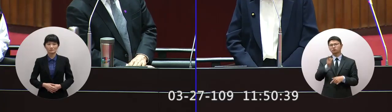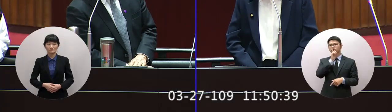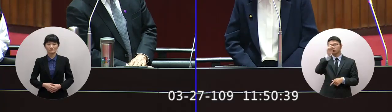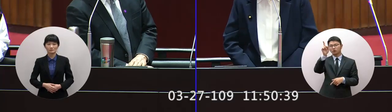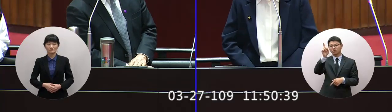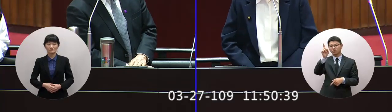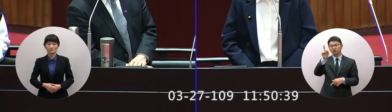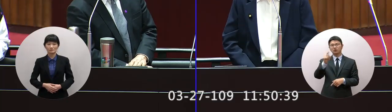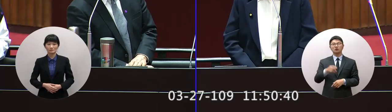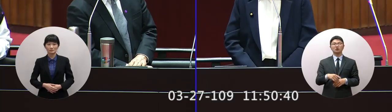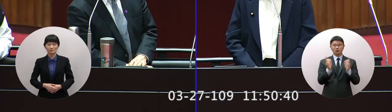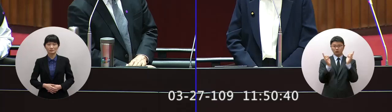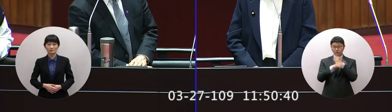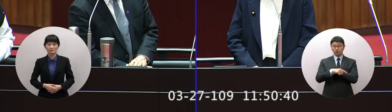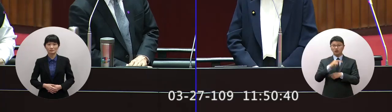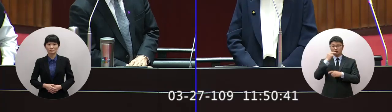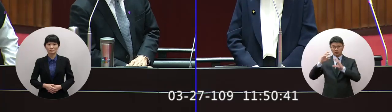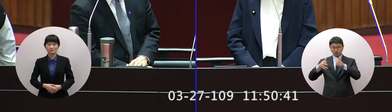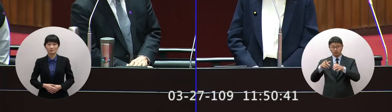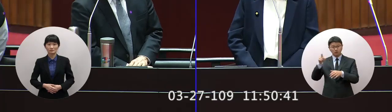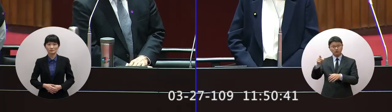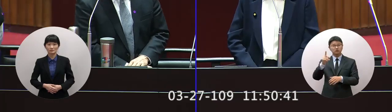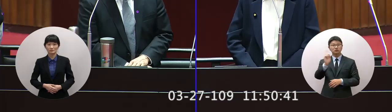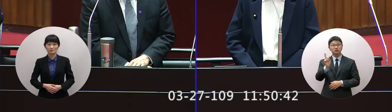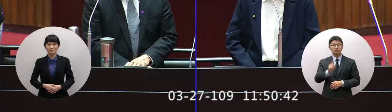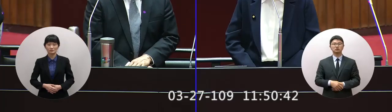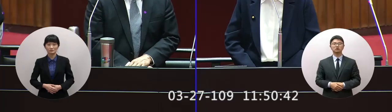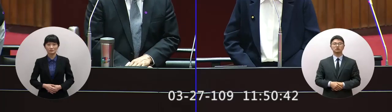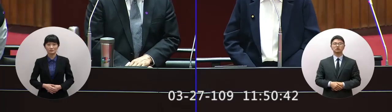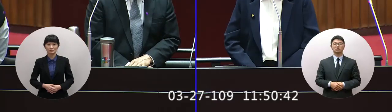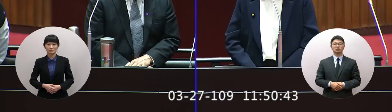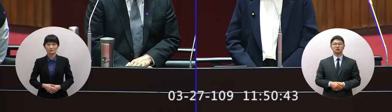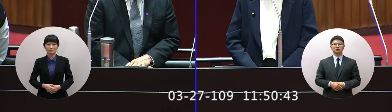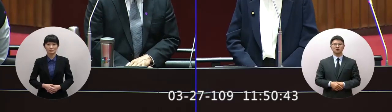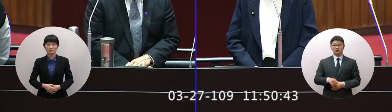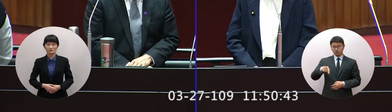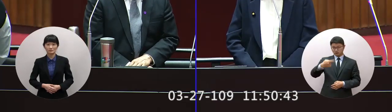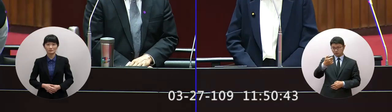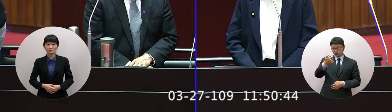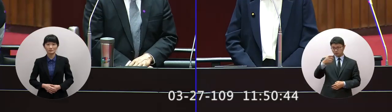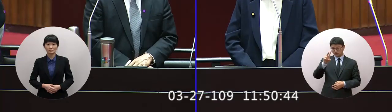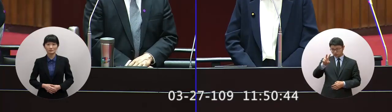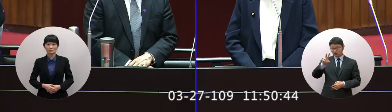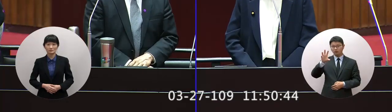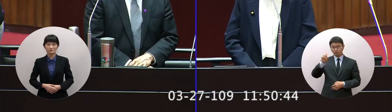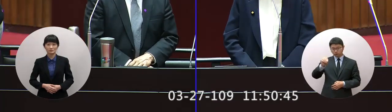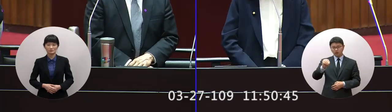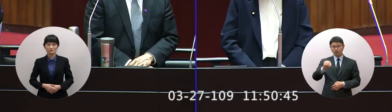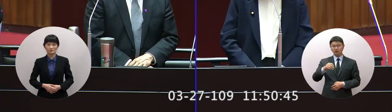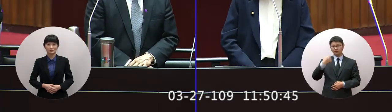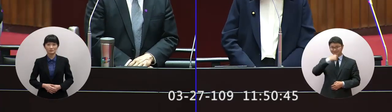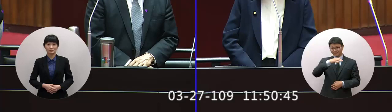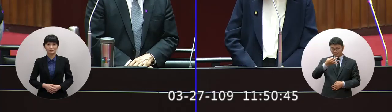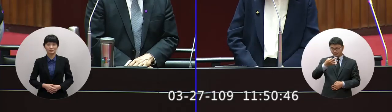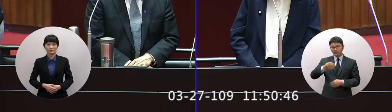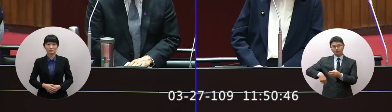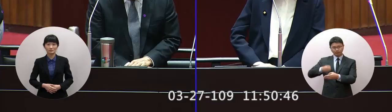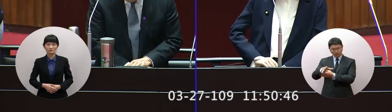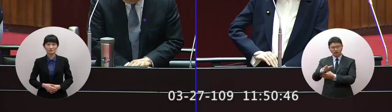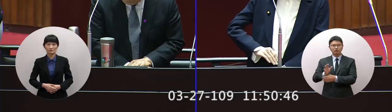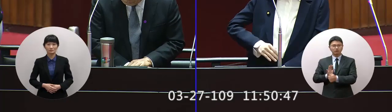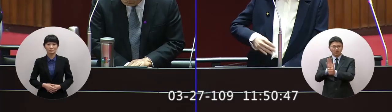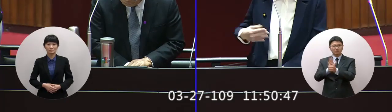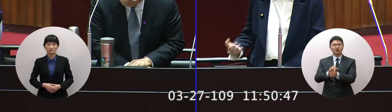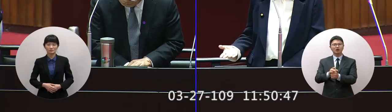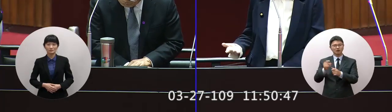立。那相较于 SCIS 的方法呢，它只要花152万新台币。那我们可以看到说，